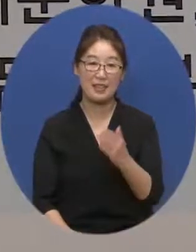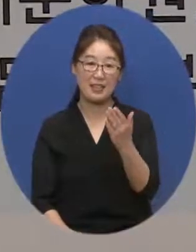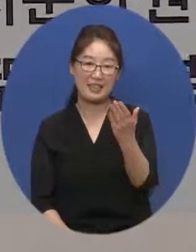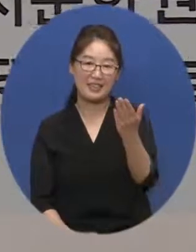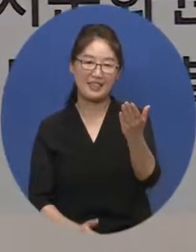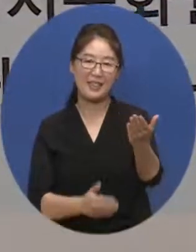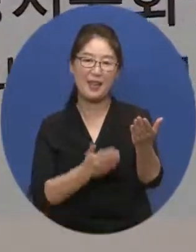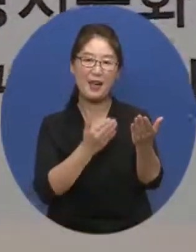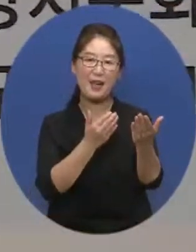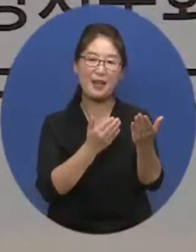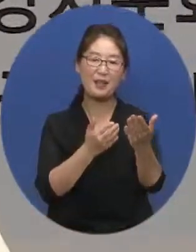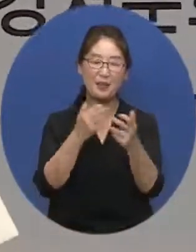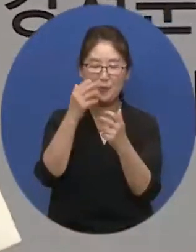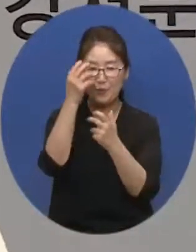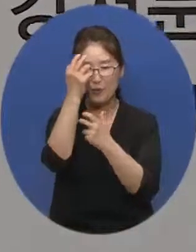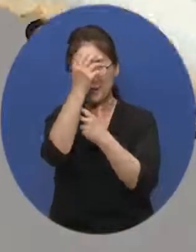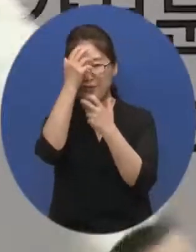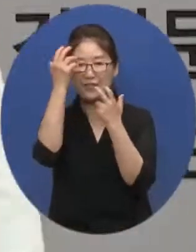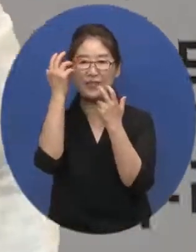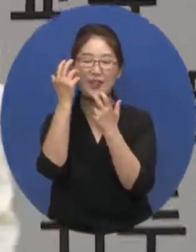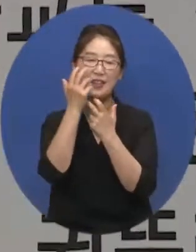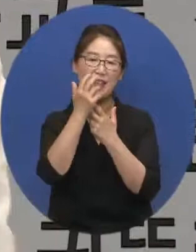그대에게 취하고 싶어,